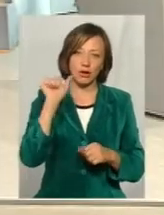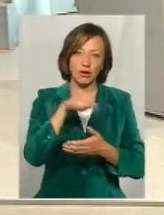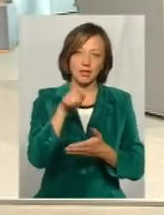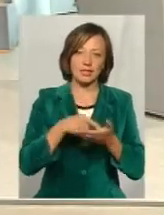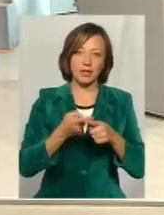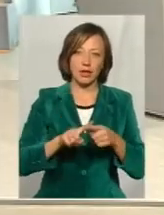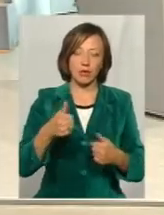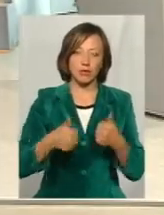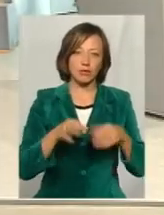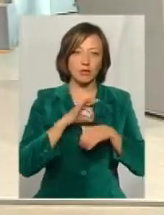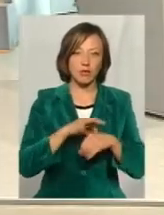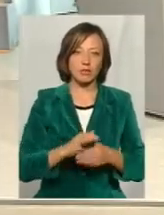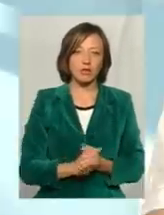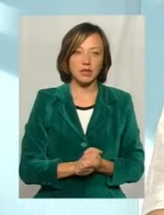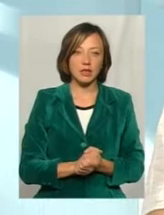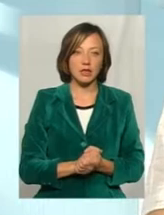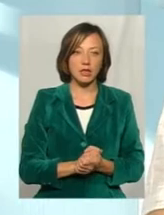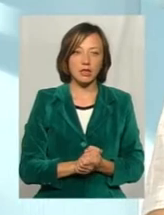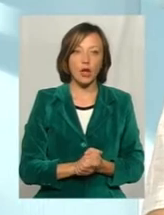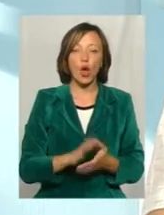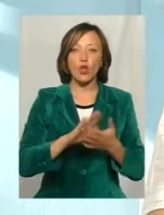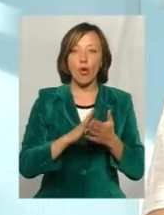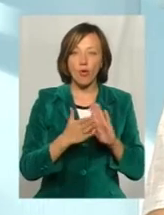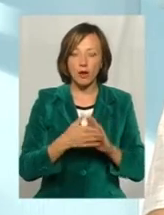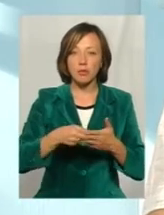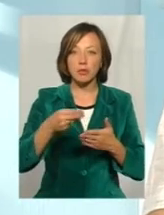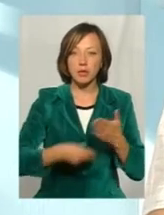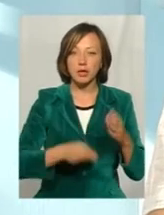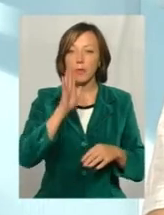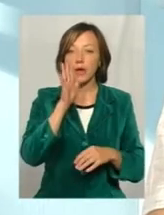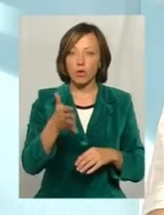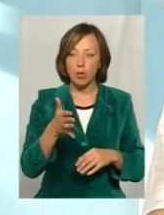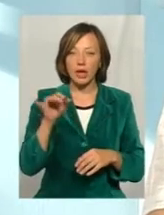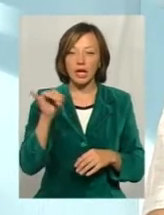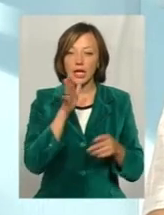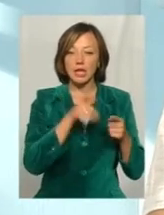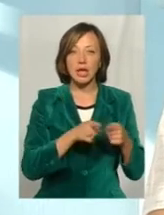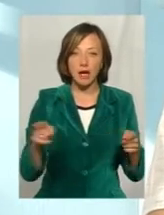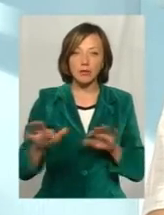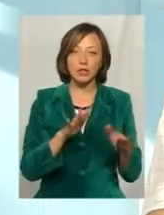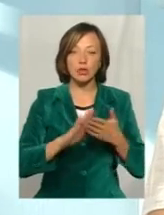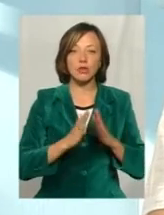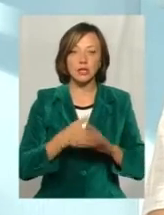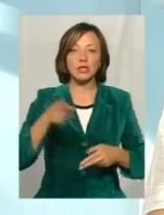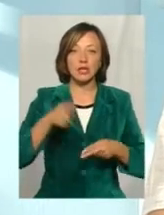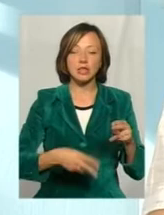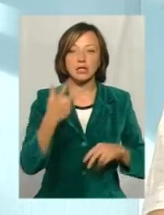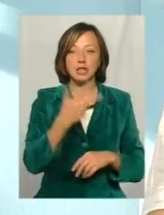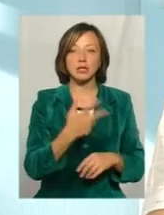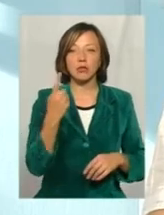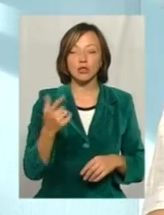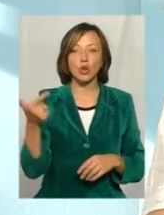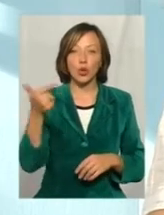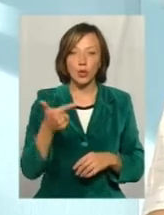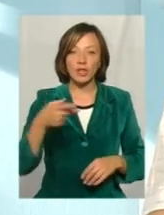оцей конкурс провести. Тому що договори були укладені 5 років, і термін дії договорів закінчується 31